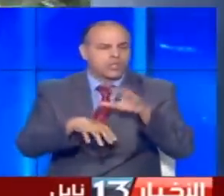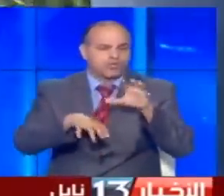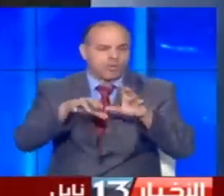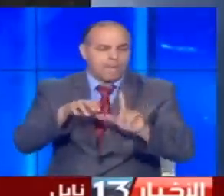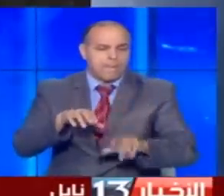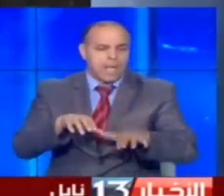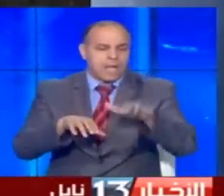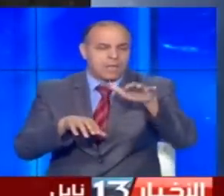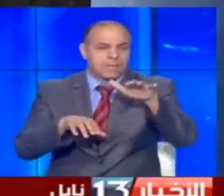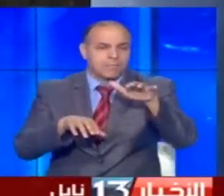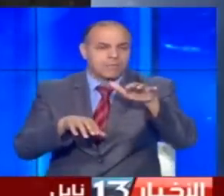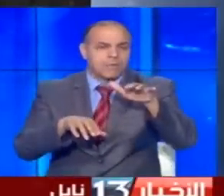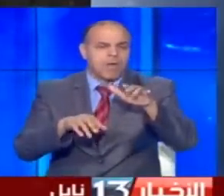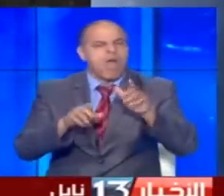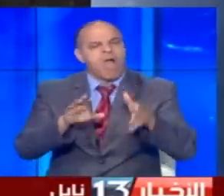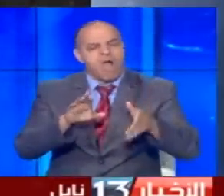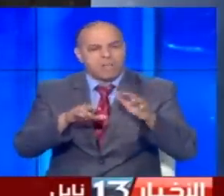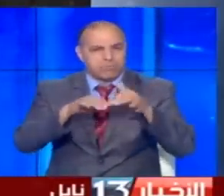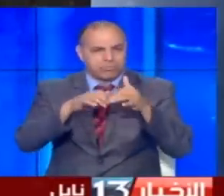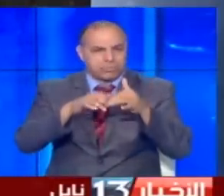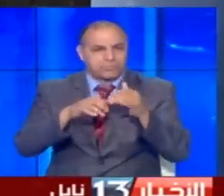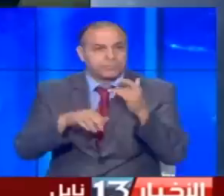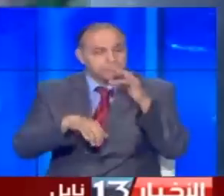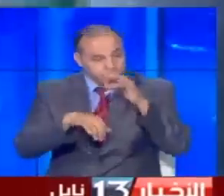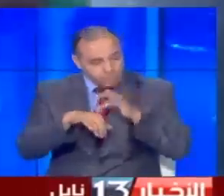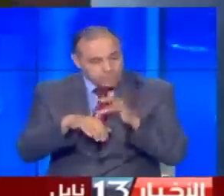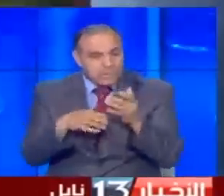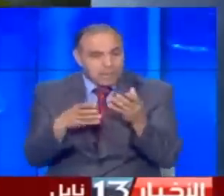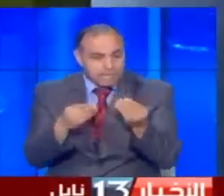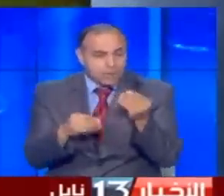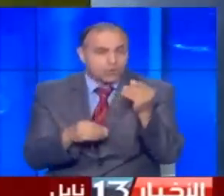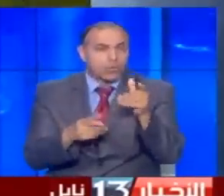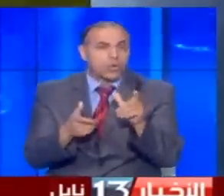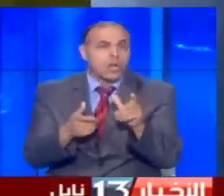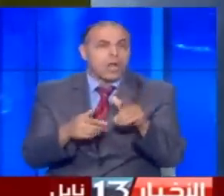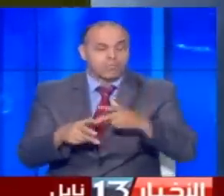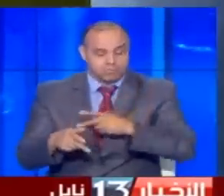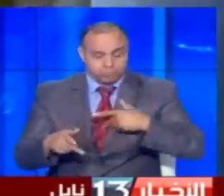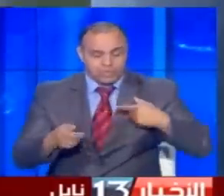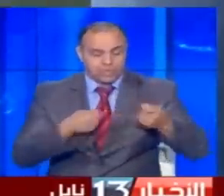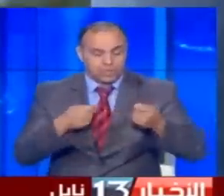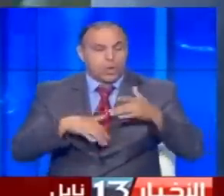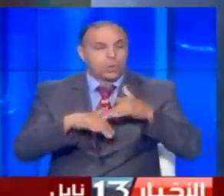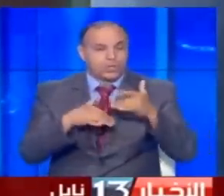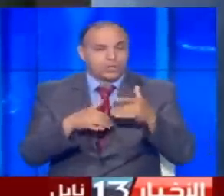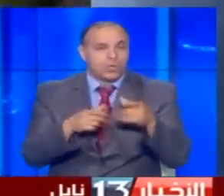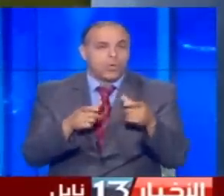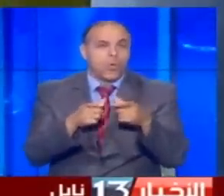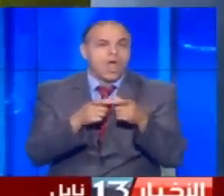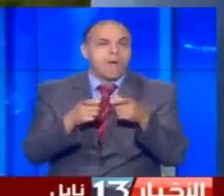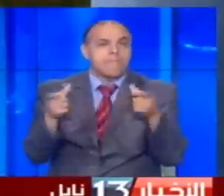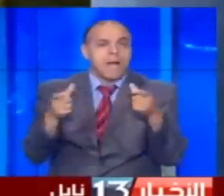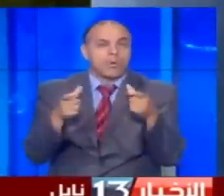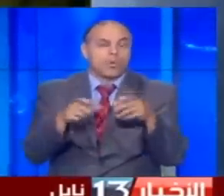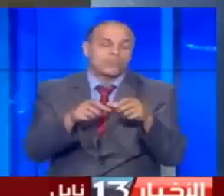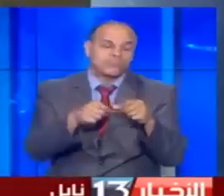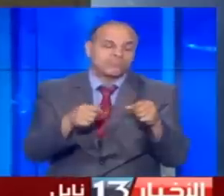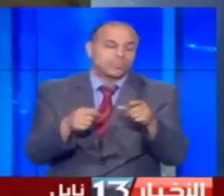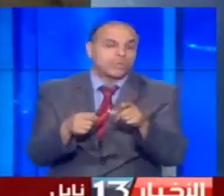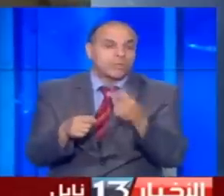بمستويات متفاوته كما تضررت اعداد كبيره من المحلات التجاريه والمؤسسات الصناعيه بالجهه